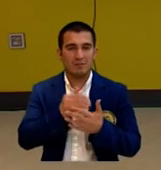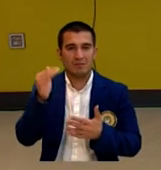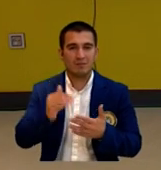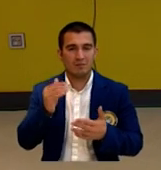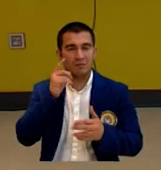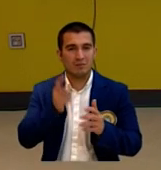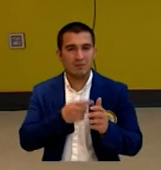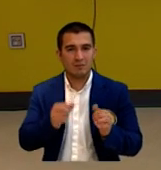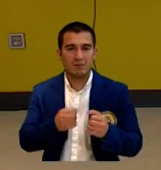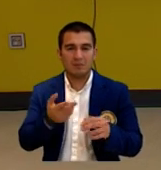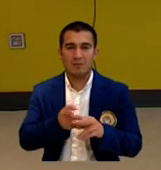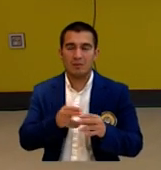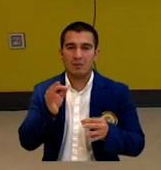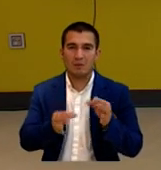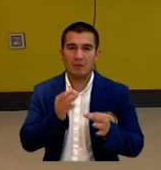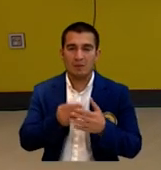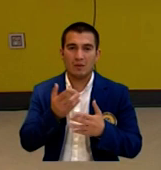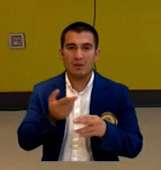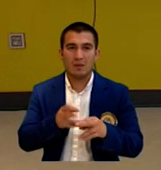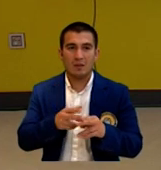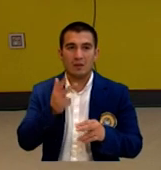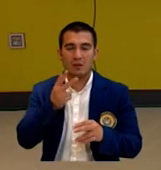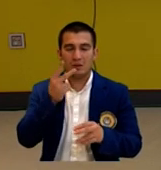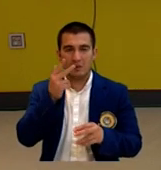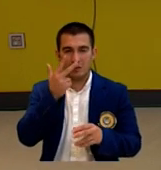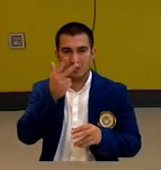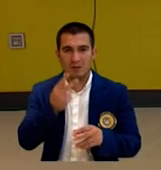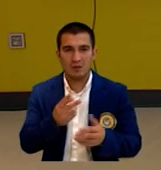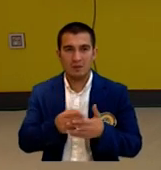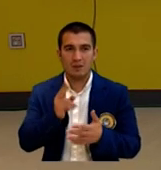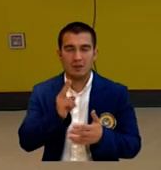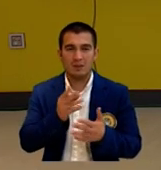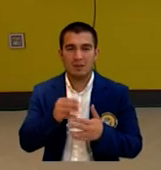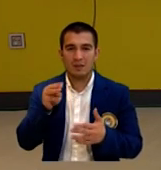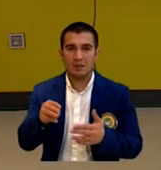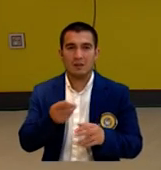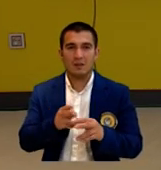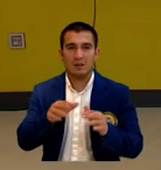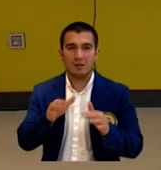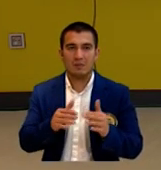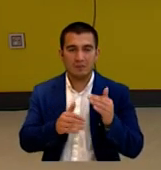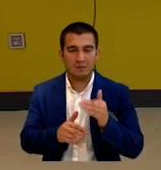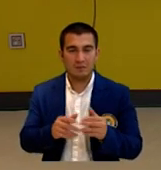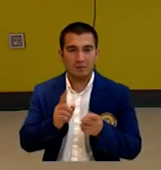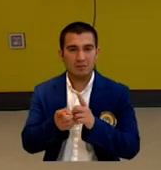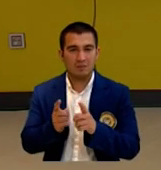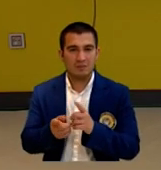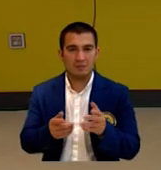mumkin. O'rtacha kinetik energiyasi 3/2 K ko'paytirilgan T. K bu joyda Boltzmann doimiysi